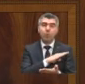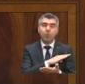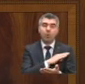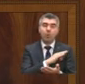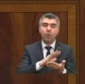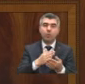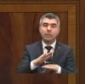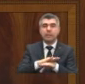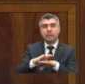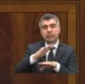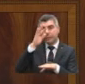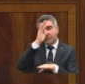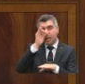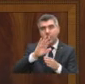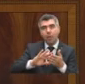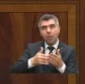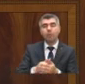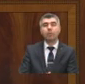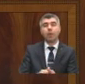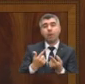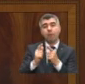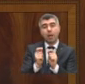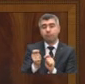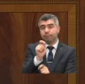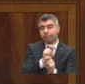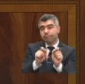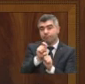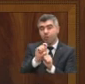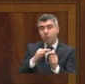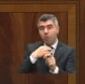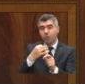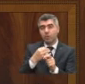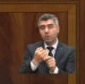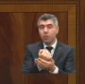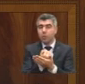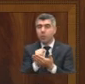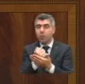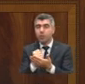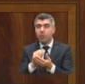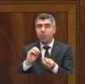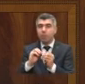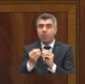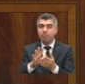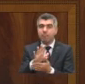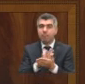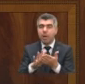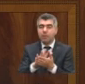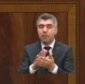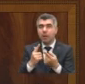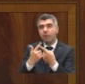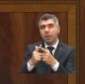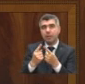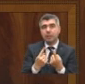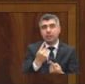السياسة القطاعية من أجل معالجة الاختلالات والتجاوزات الجسيمة الملقاة على عاتق